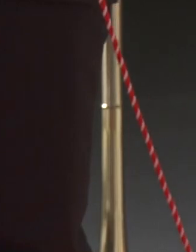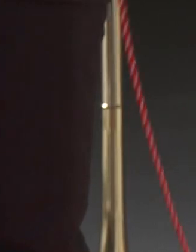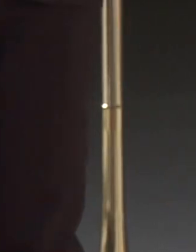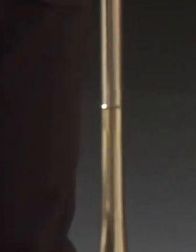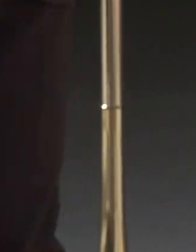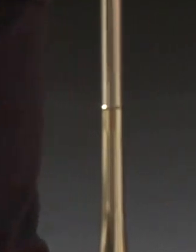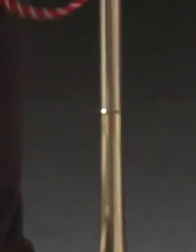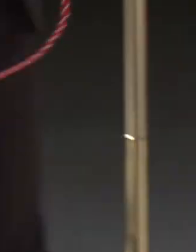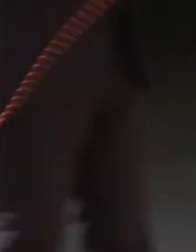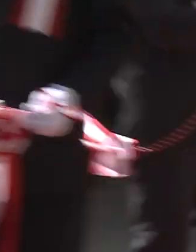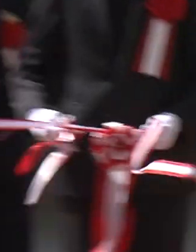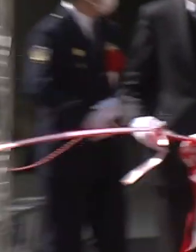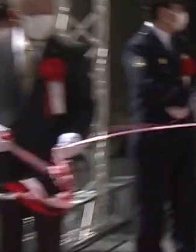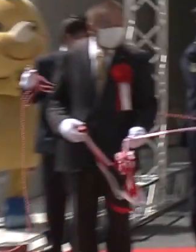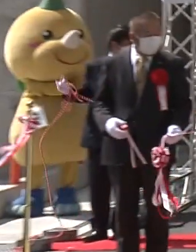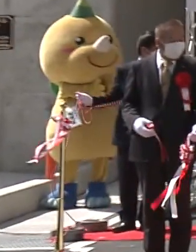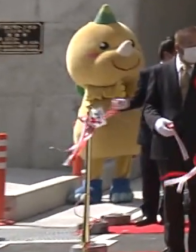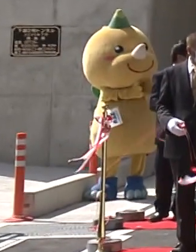どうぞ。